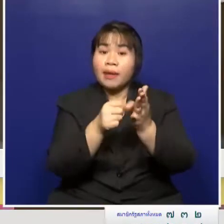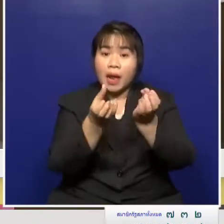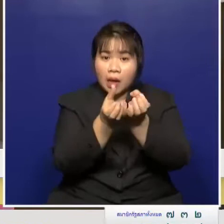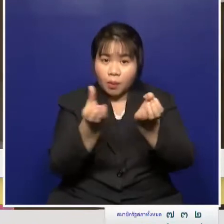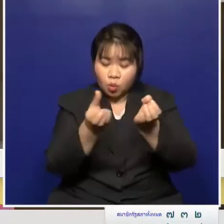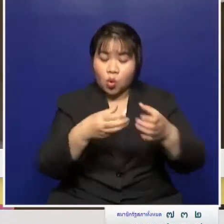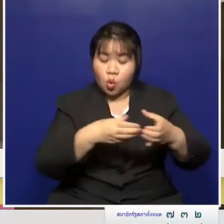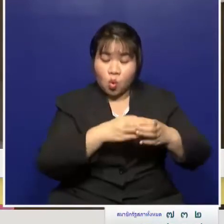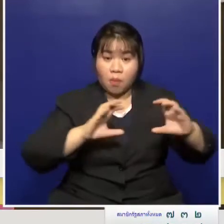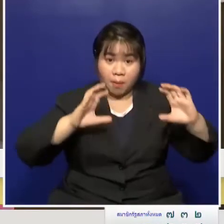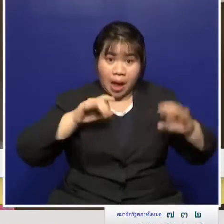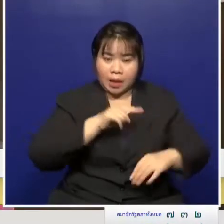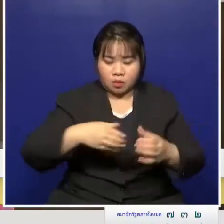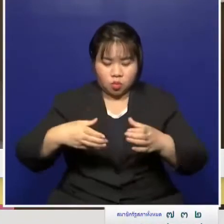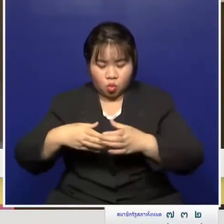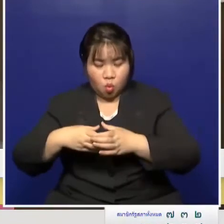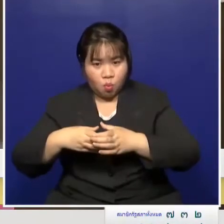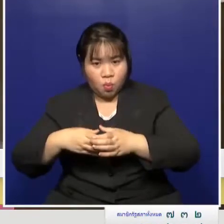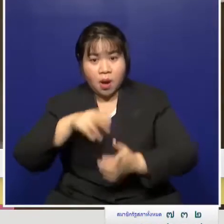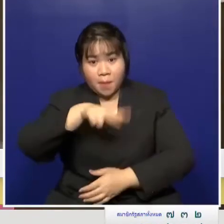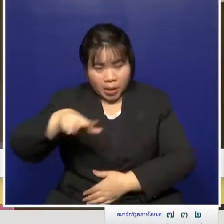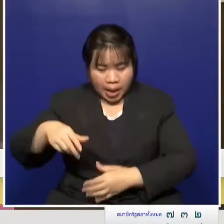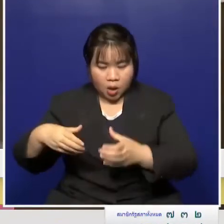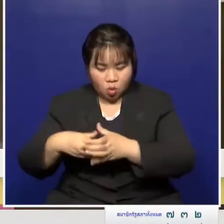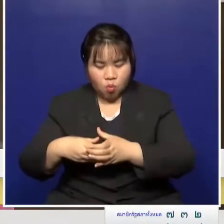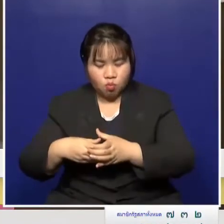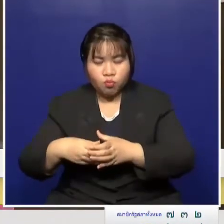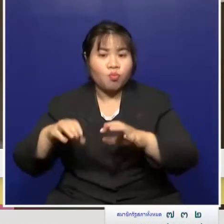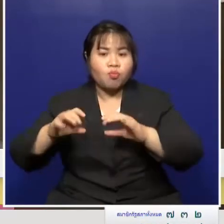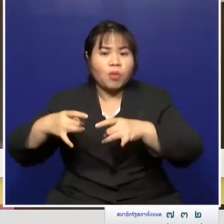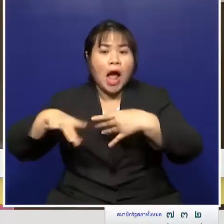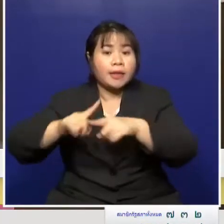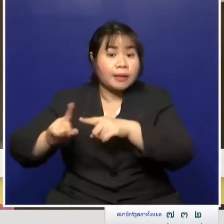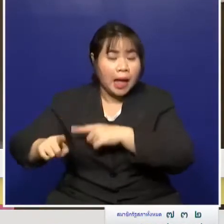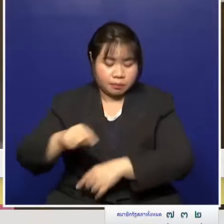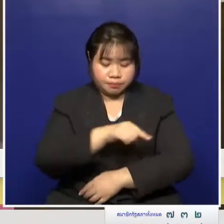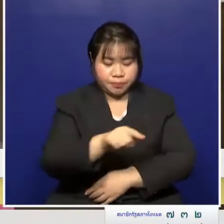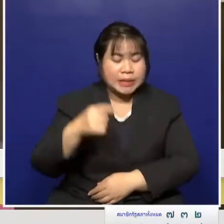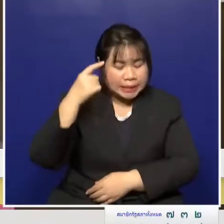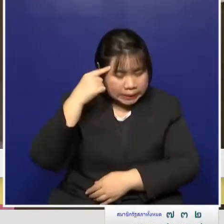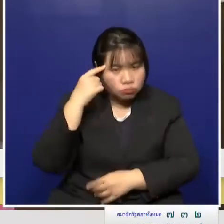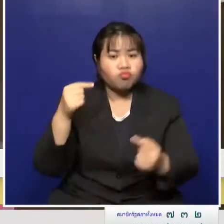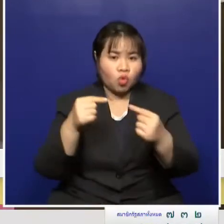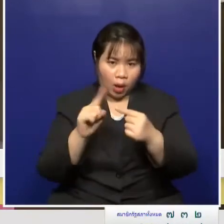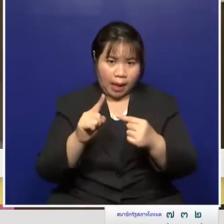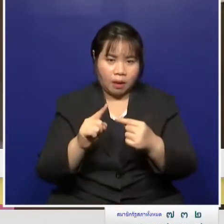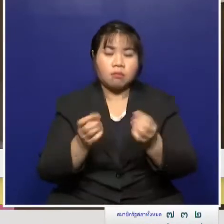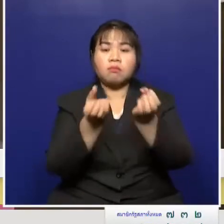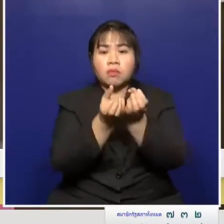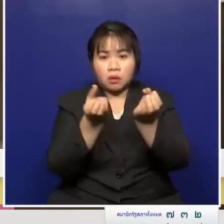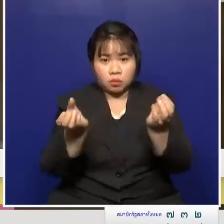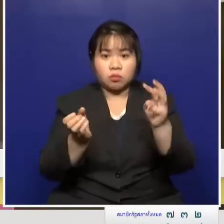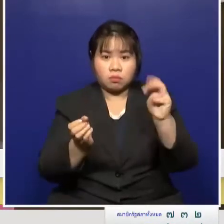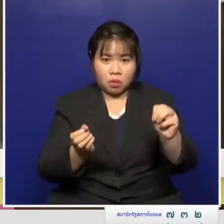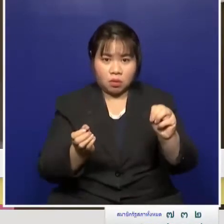มรัฐบาลและของพรรคเพื่อไทยกับพรรคร่วมฝ่ายค้านที่มีหลักการตรงกันคือแก้รัฐธรรมนูญมาต